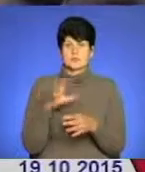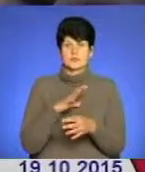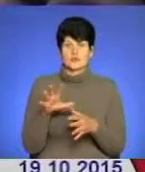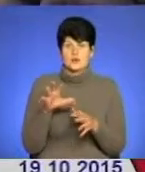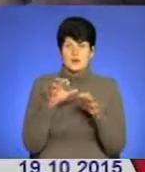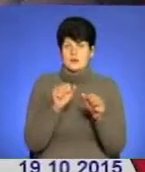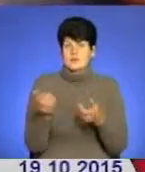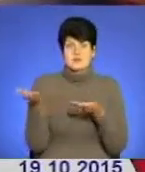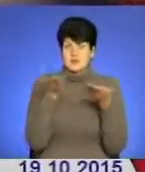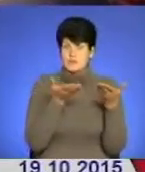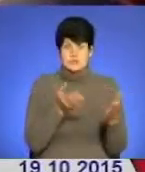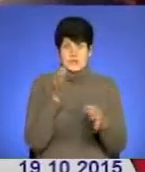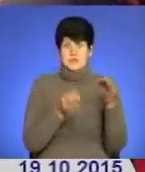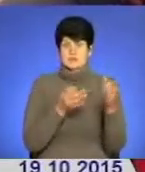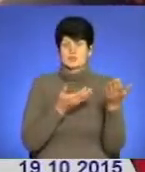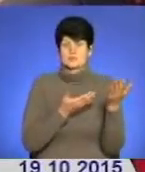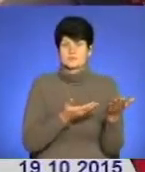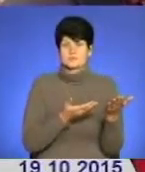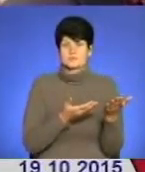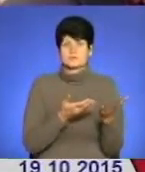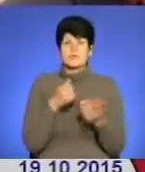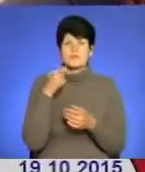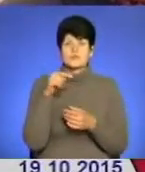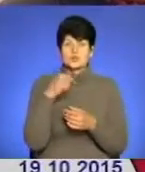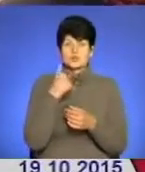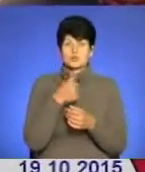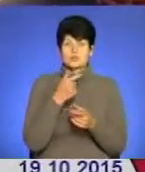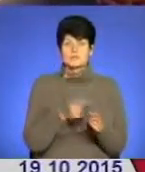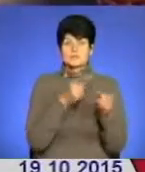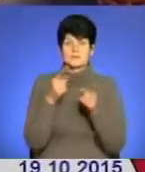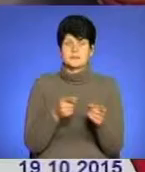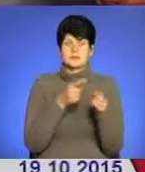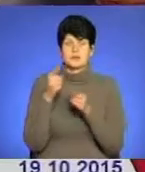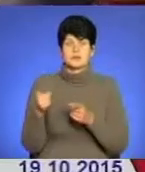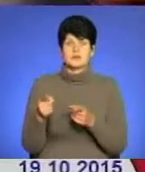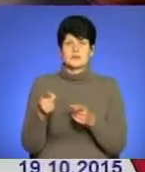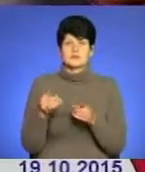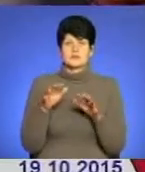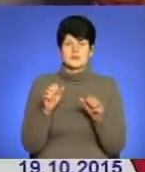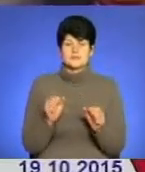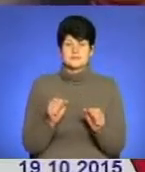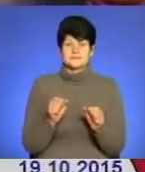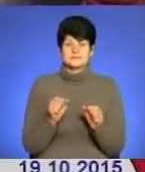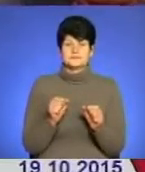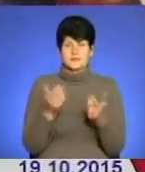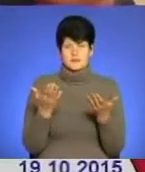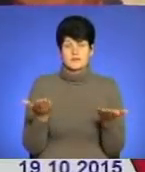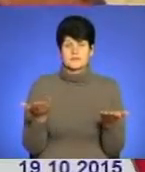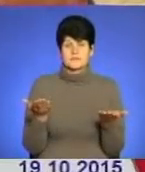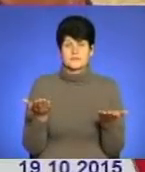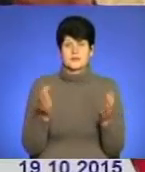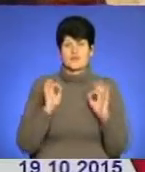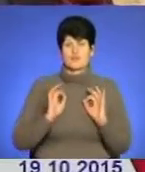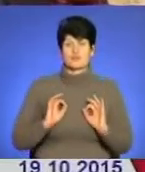власників акції не запросили на судове засідання, коли той завод переходив у власність власника цього? Отут давайте.